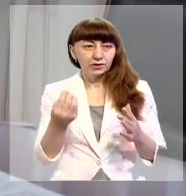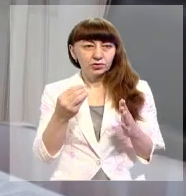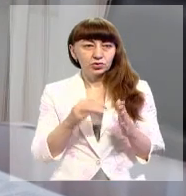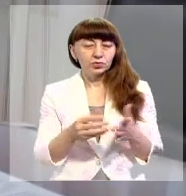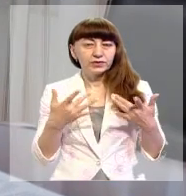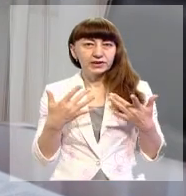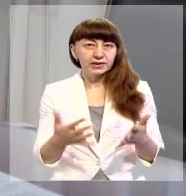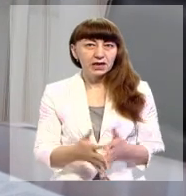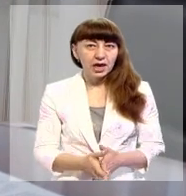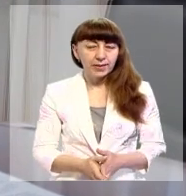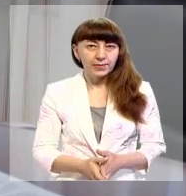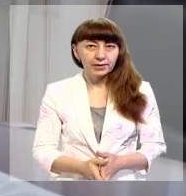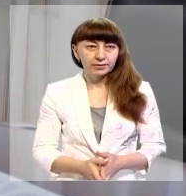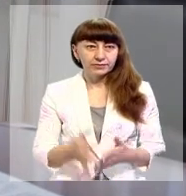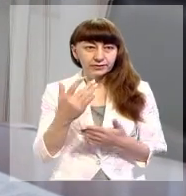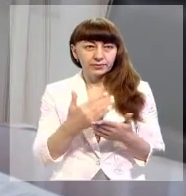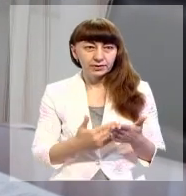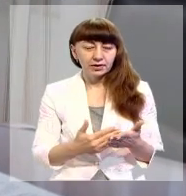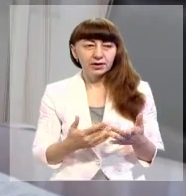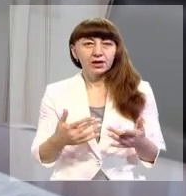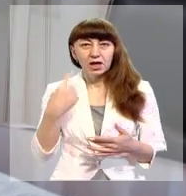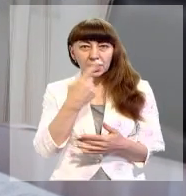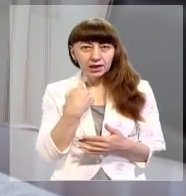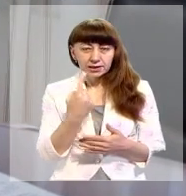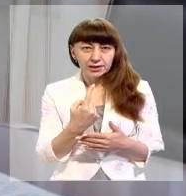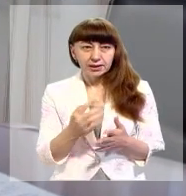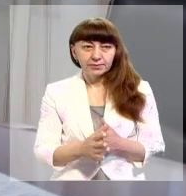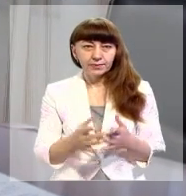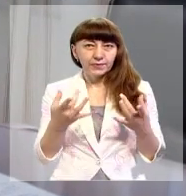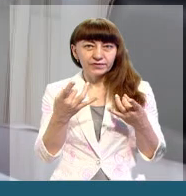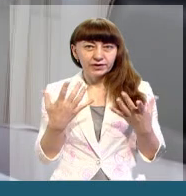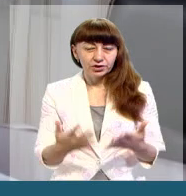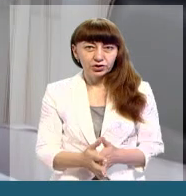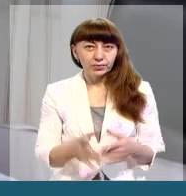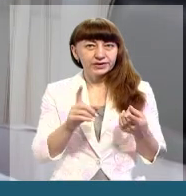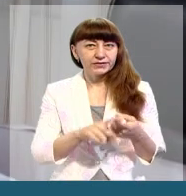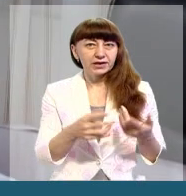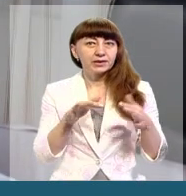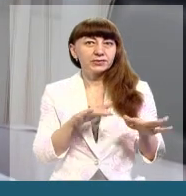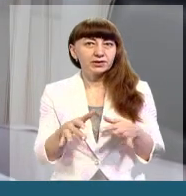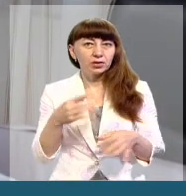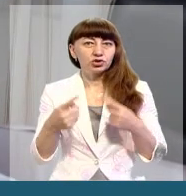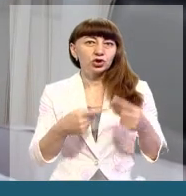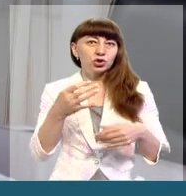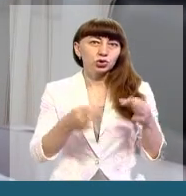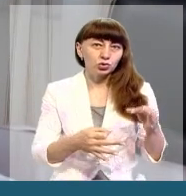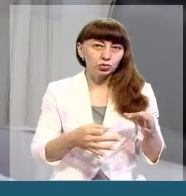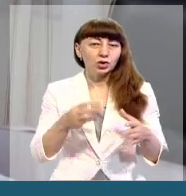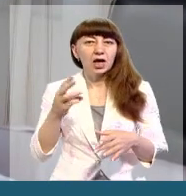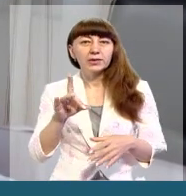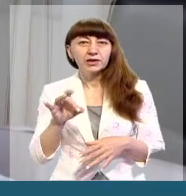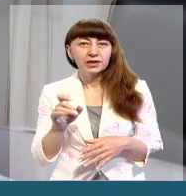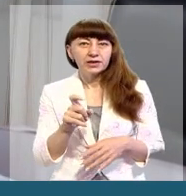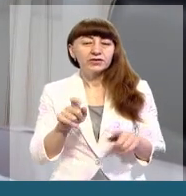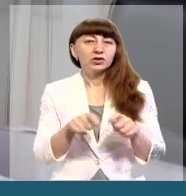айтқанда әкімшілік құқық бұзушылықтар бойынша қабылданған істерге байланысты шешімдері кіреді. Экология департаменті немесе әкімшілік айыппұлдарды